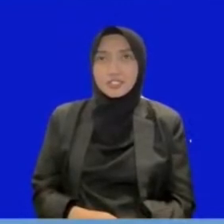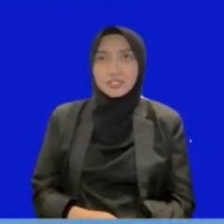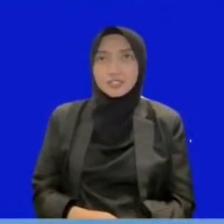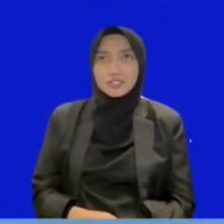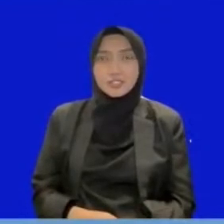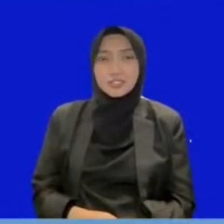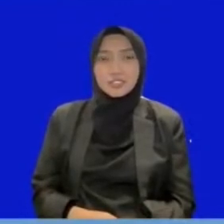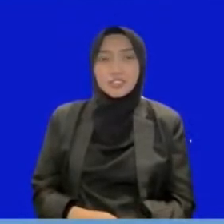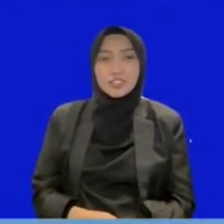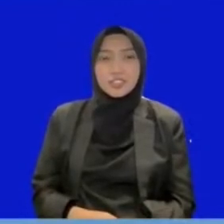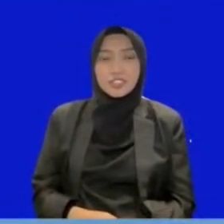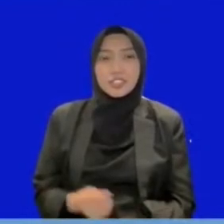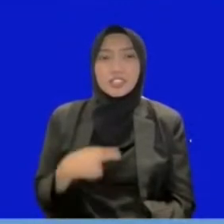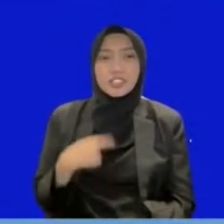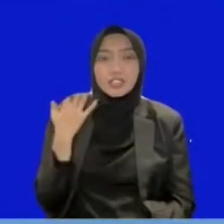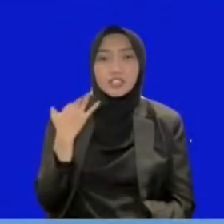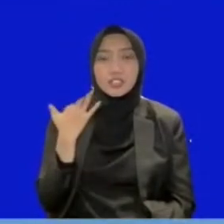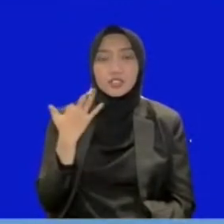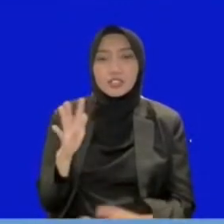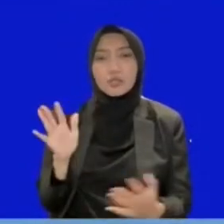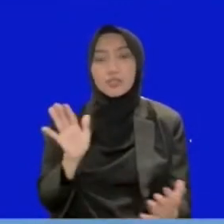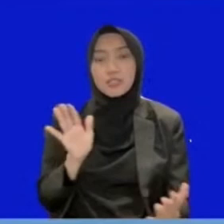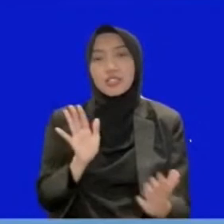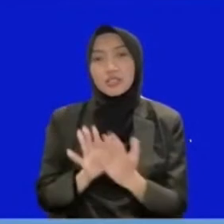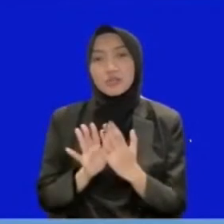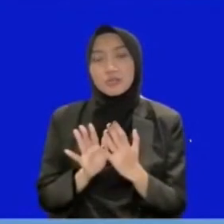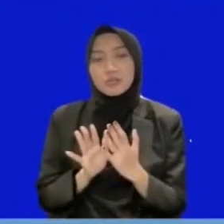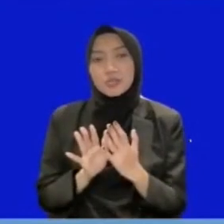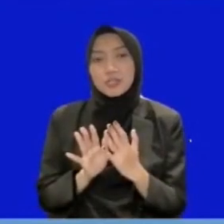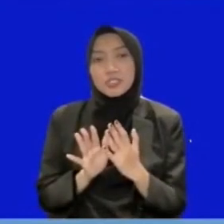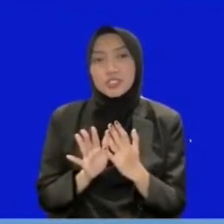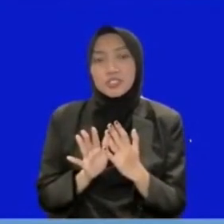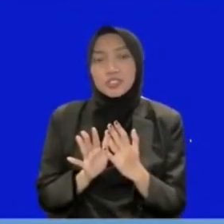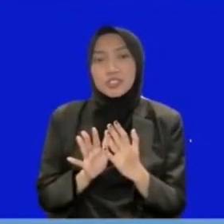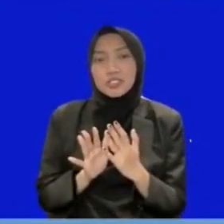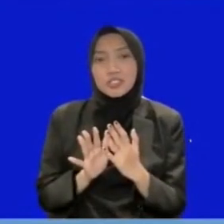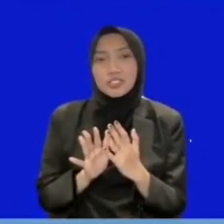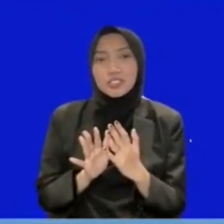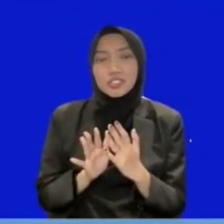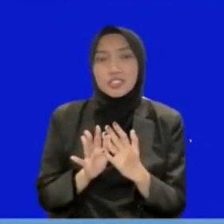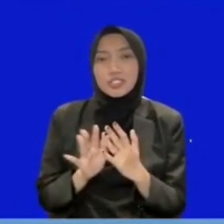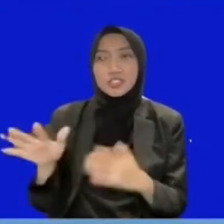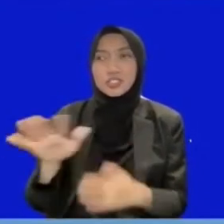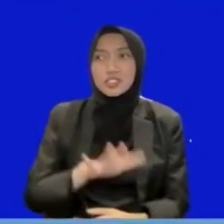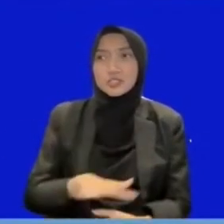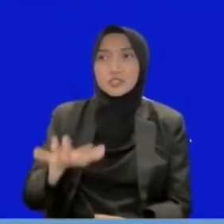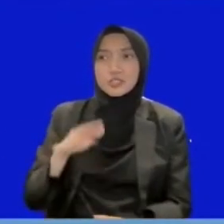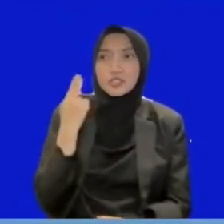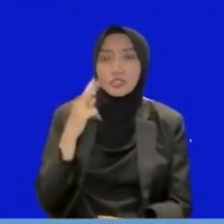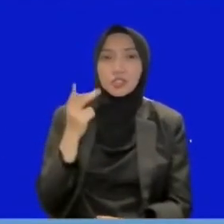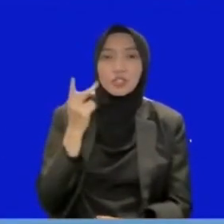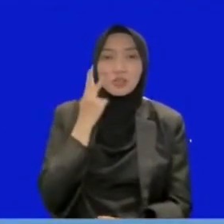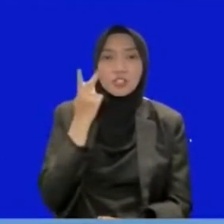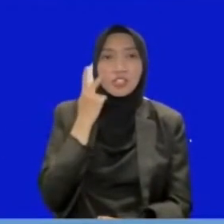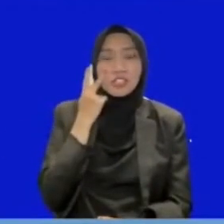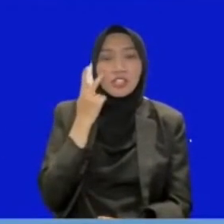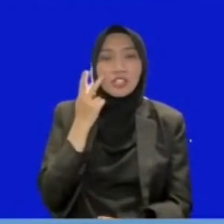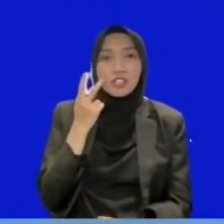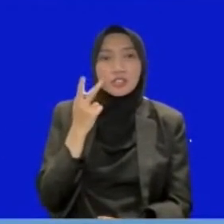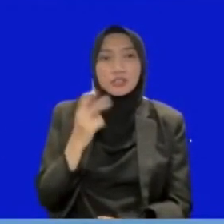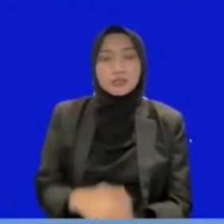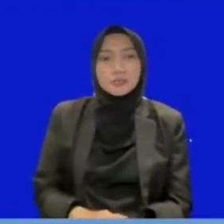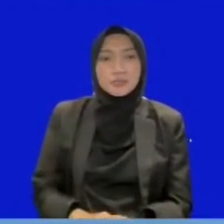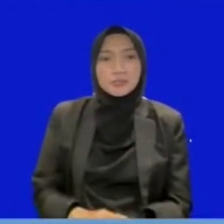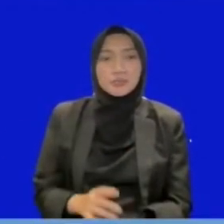karena kita sudah menghadapi pressure-pressure gitu ya di lapangan gitu ya untuk menjaga OUV